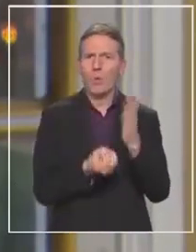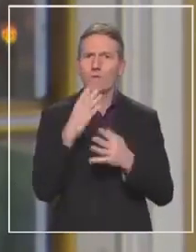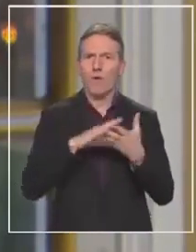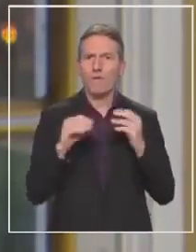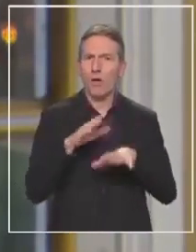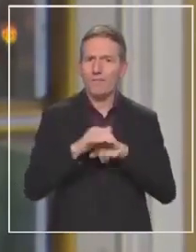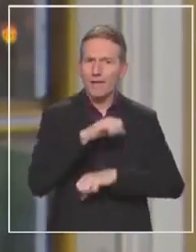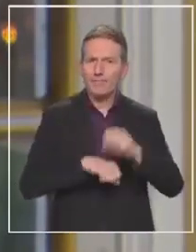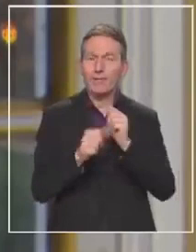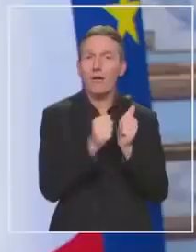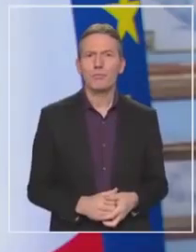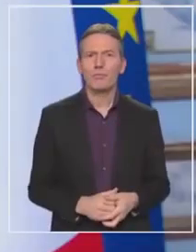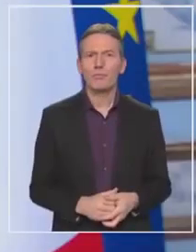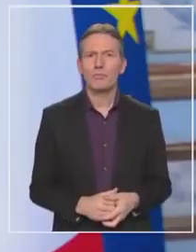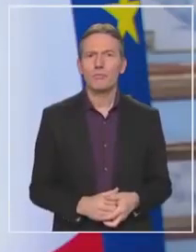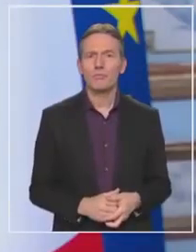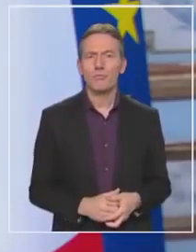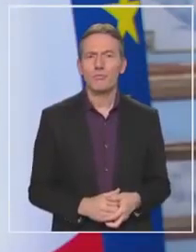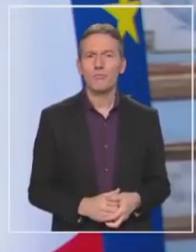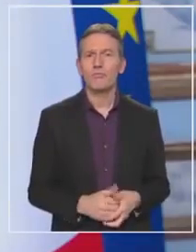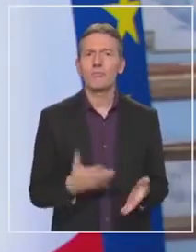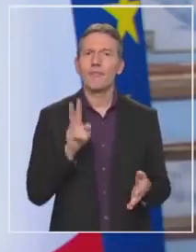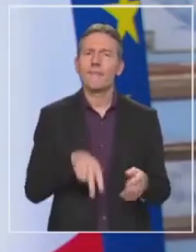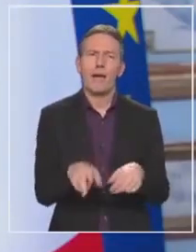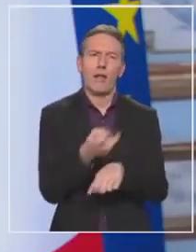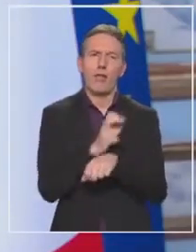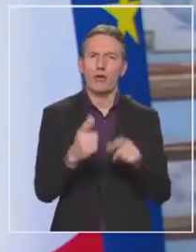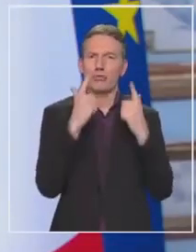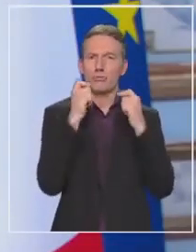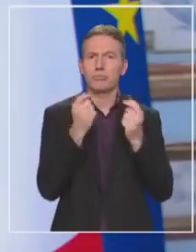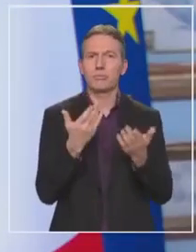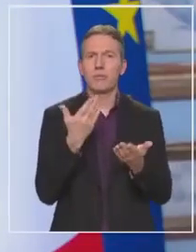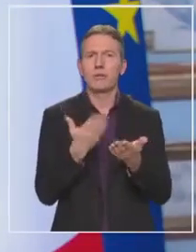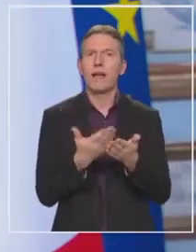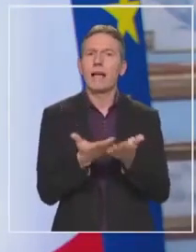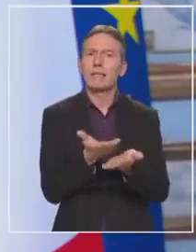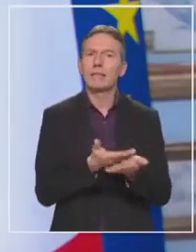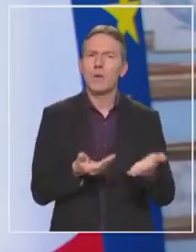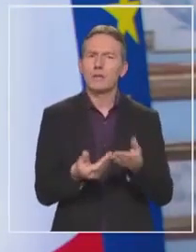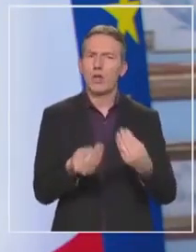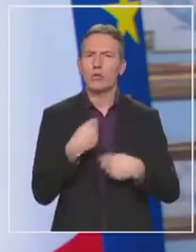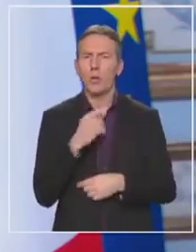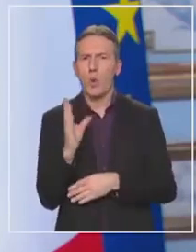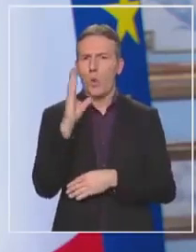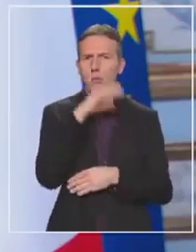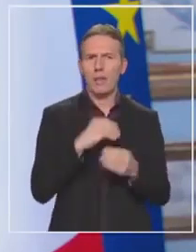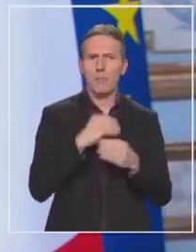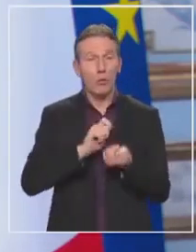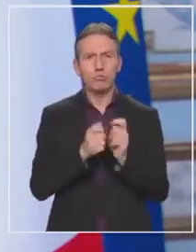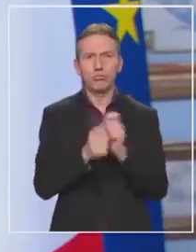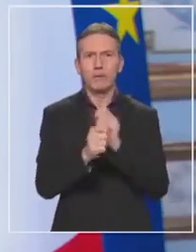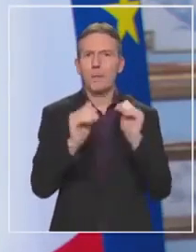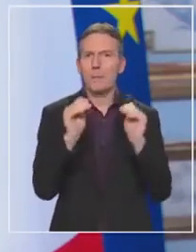et d'être ensemble il serait dangereux que notre situation nous conduisent à ignorer le monde qui nous entoure